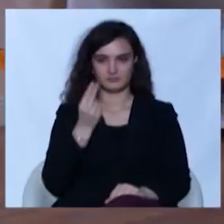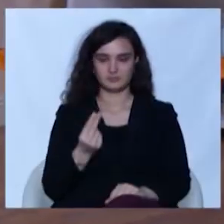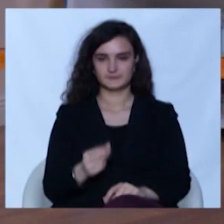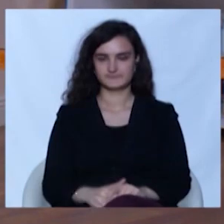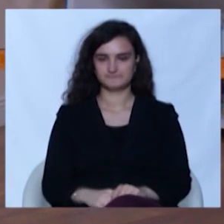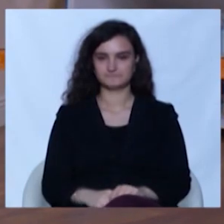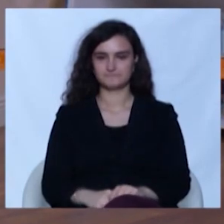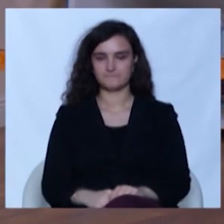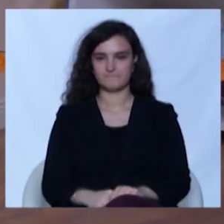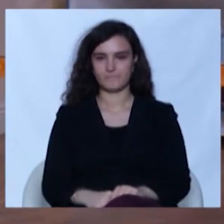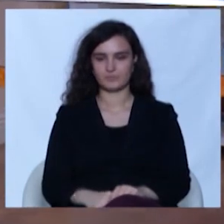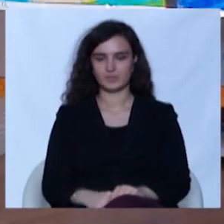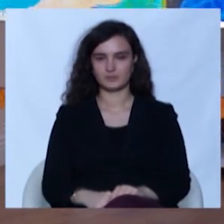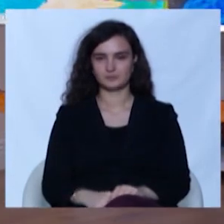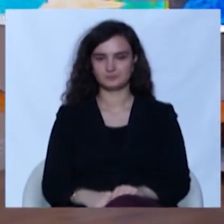აი ესე.